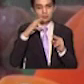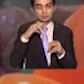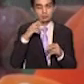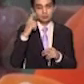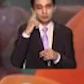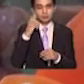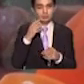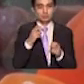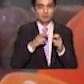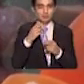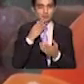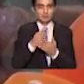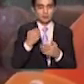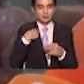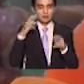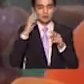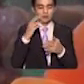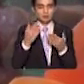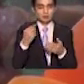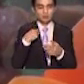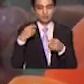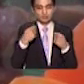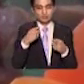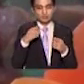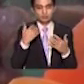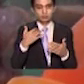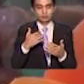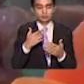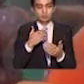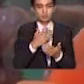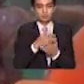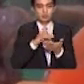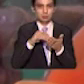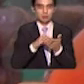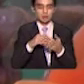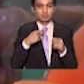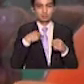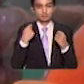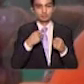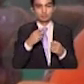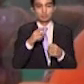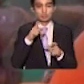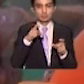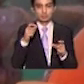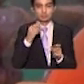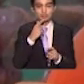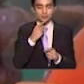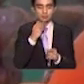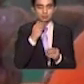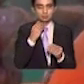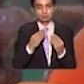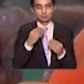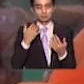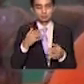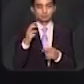Наверное, это уже не к нам. Мы, если вот продаем, у нас уже что вот написано, и люди пробуют, приходят. А это уже мы